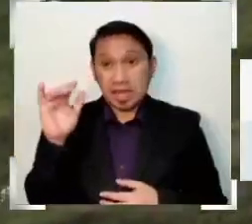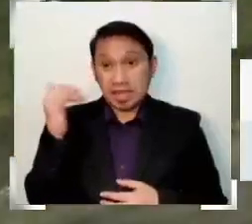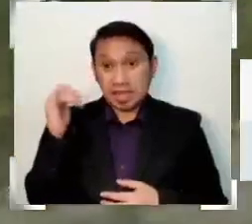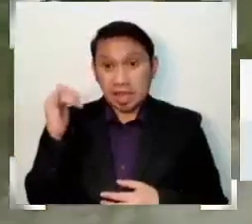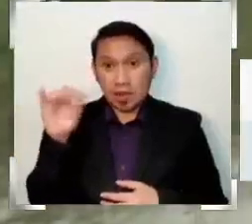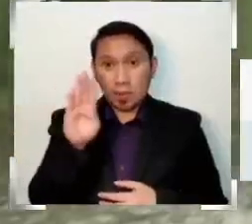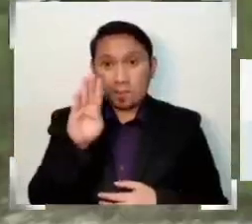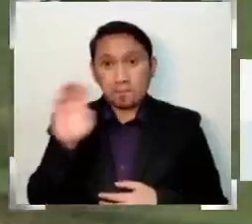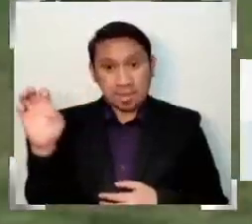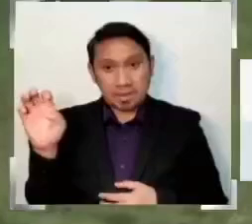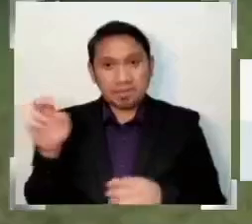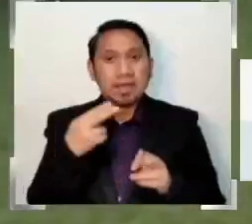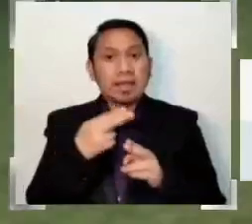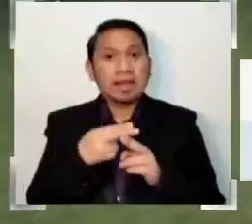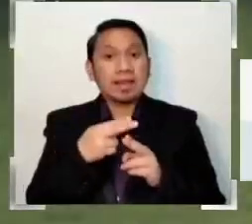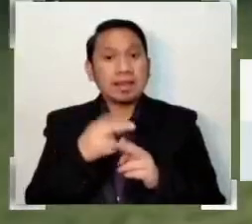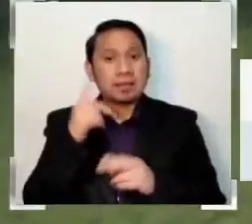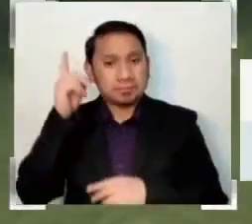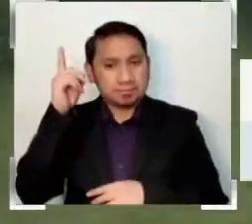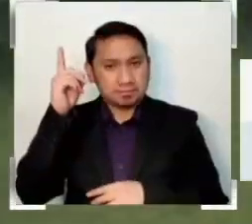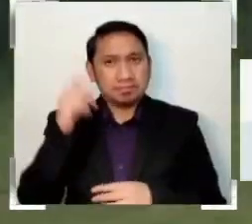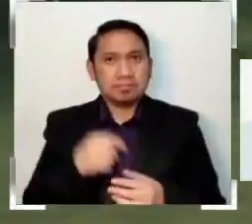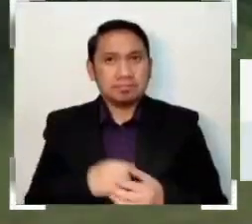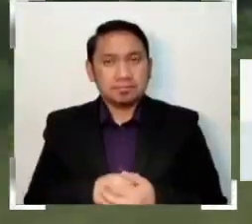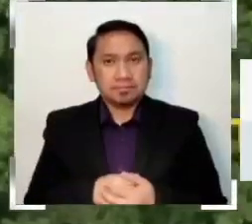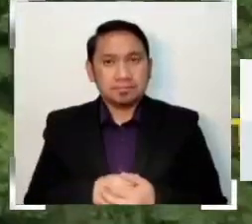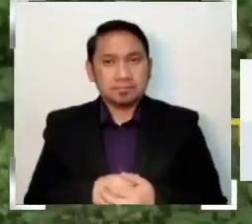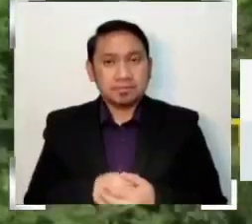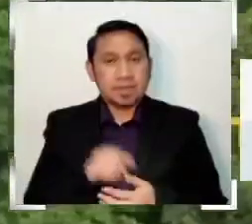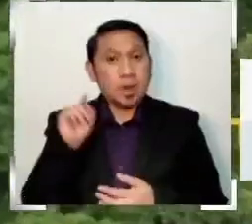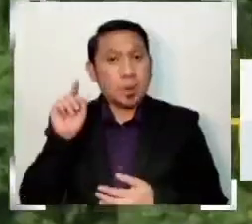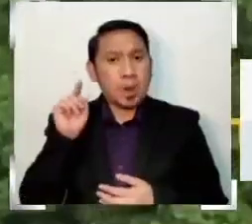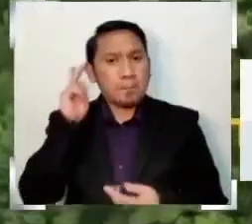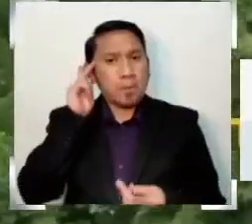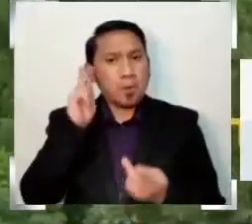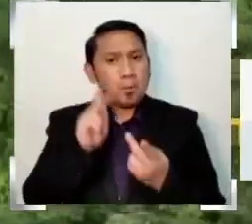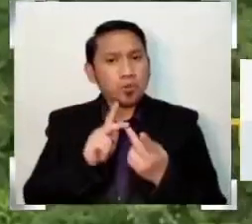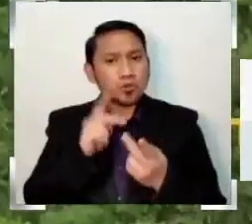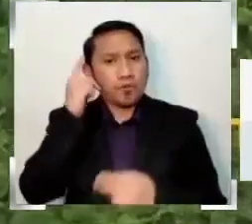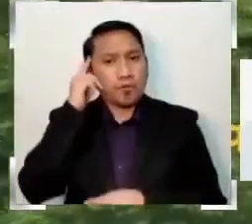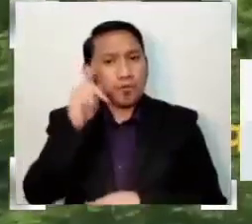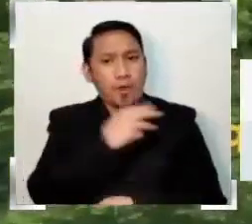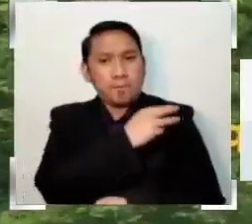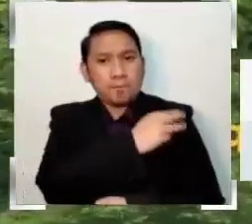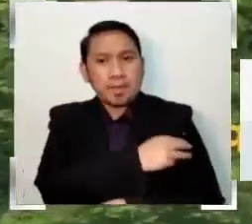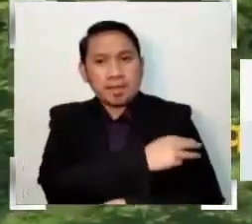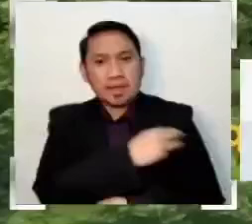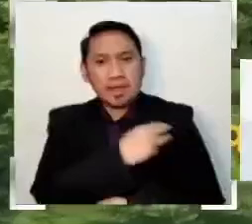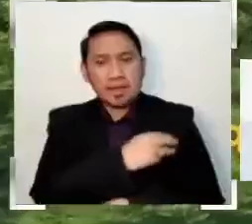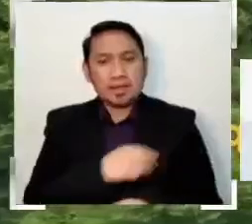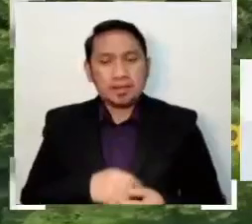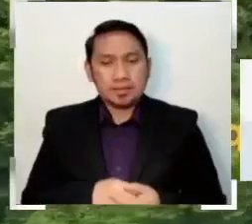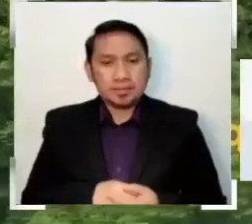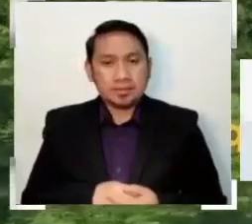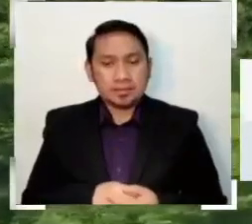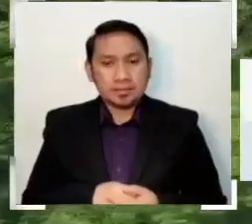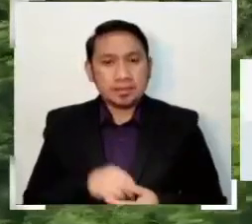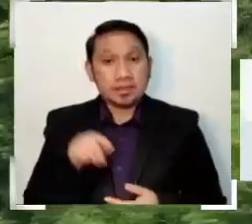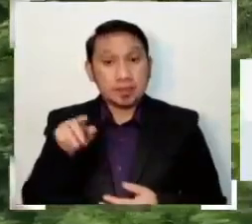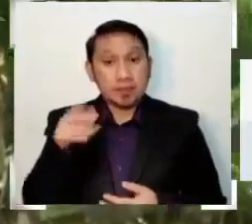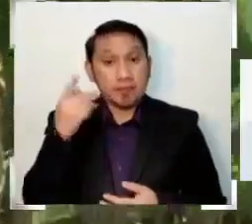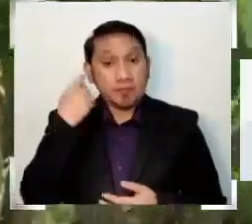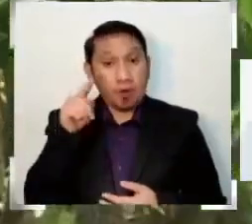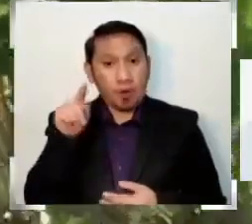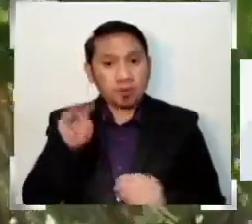chopper ng Philippine Adventist Medical Aviation Services o PAMAS sa Palawan para sa mga komunidad sa kabundukan